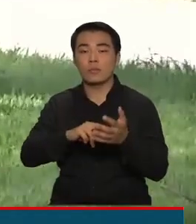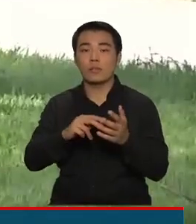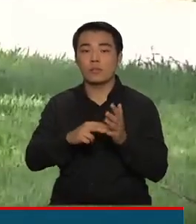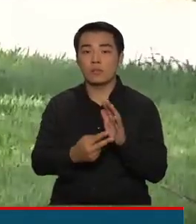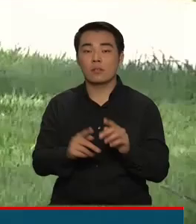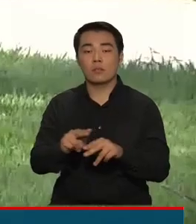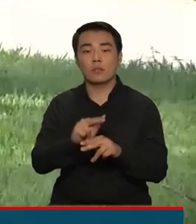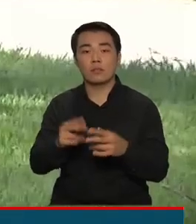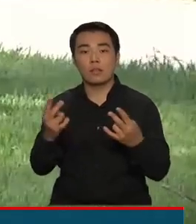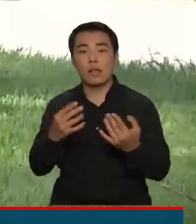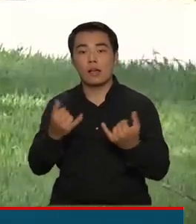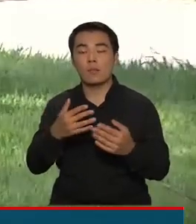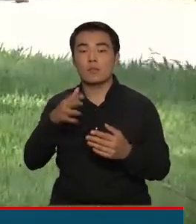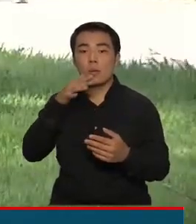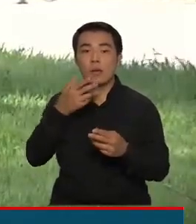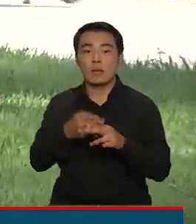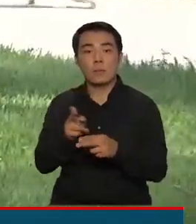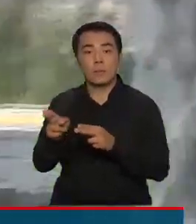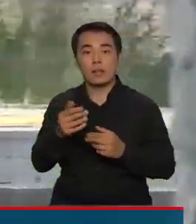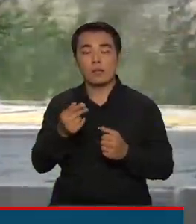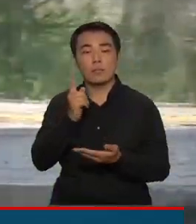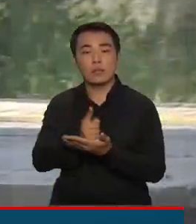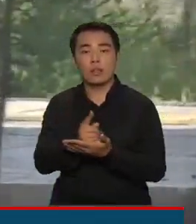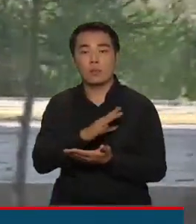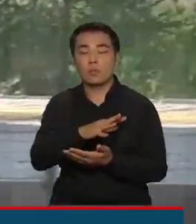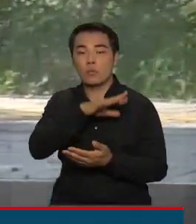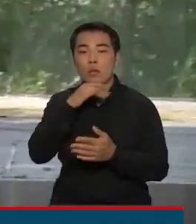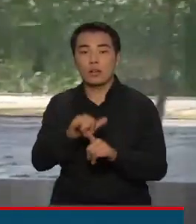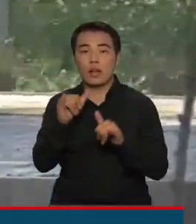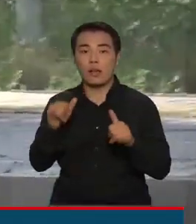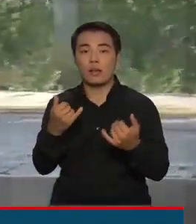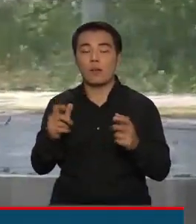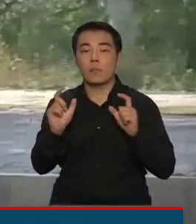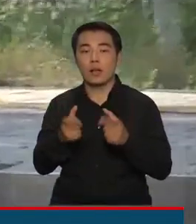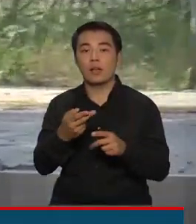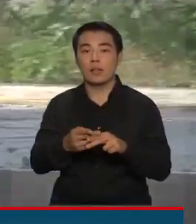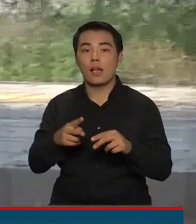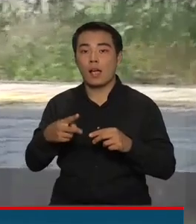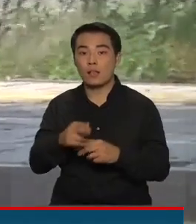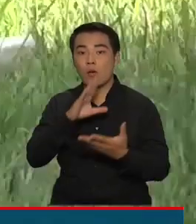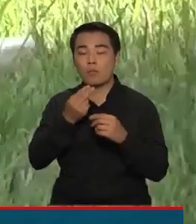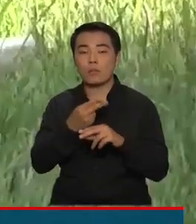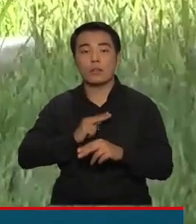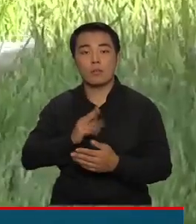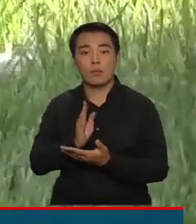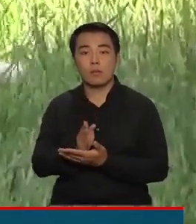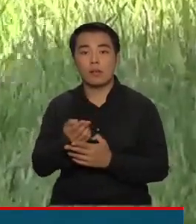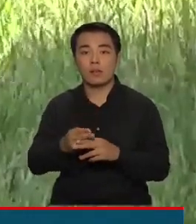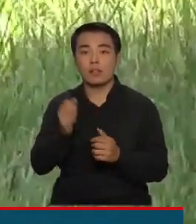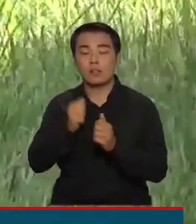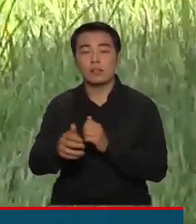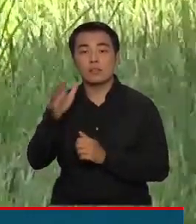Елімізде қаңғыбас иттерді атуға заңмен тыйым салынған. Олардың көбеюін шектеу тек кастрация арқылы жүргізіледі. Бұл үшін әрбір